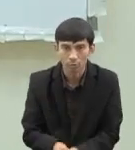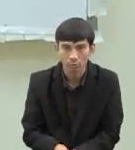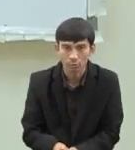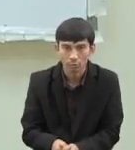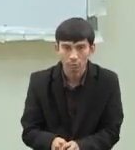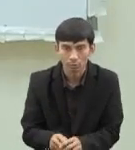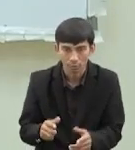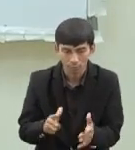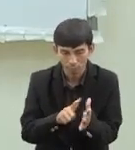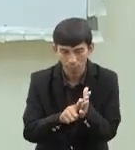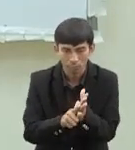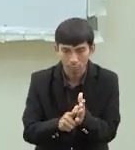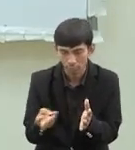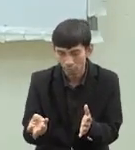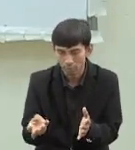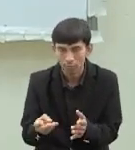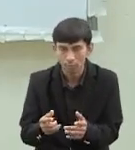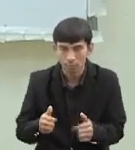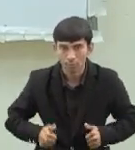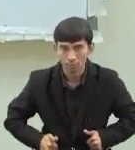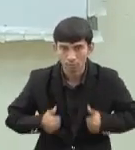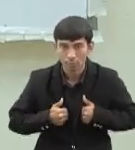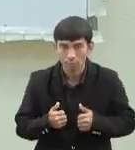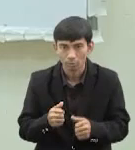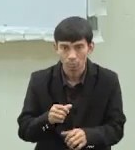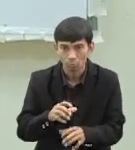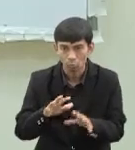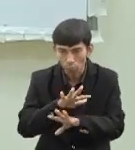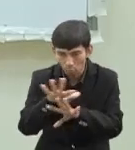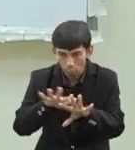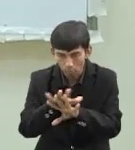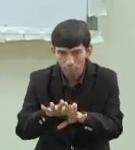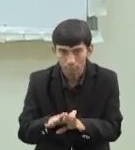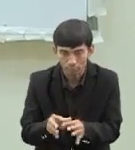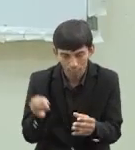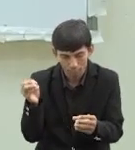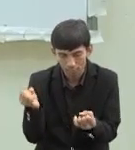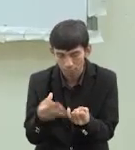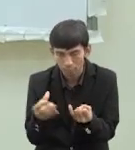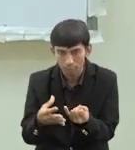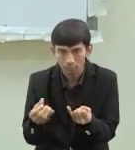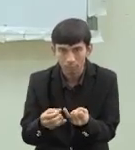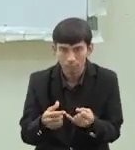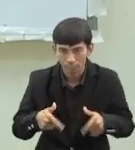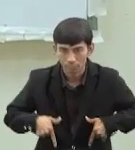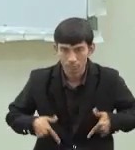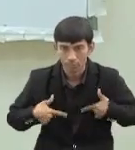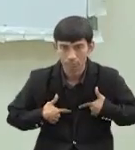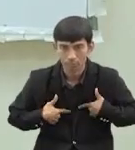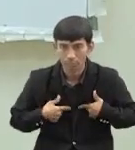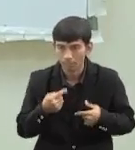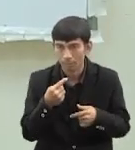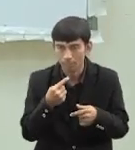Chôn chiết phịa tạch ruộng mùl mí. Chẳng chấm chi vi trạp đồn tà.